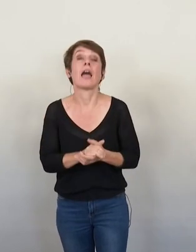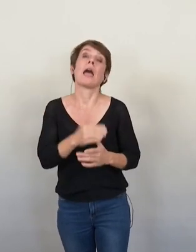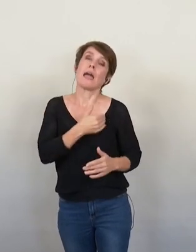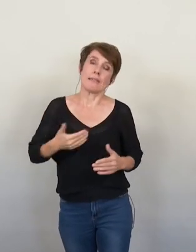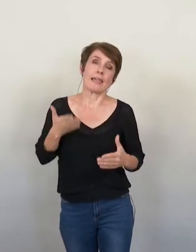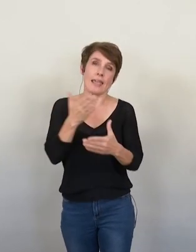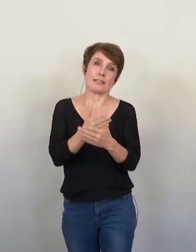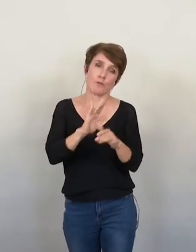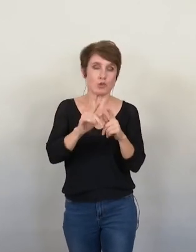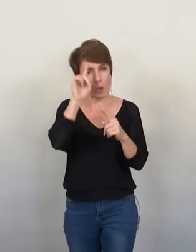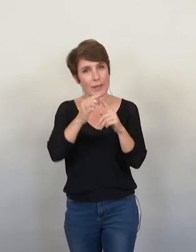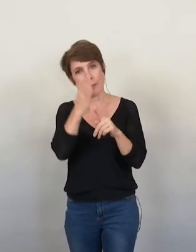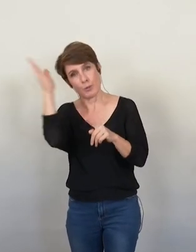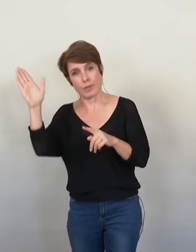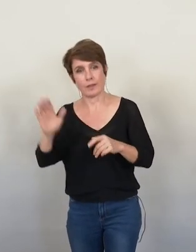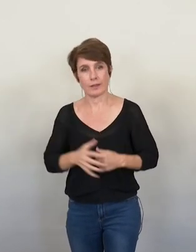madame